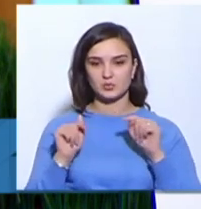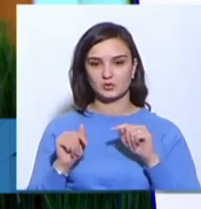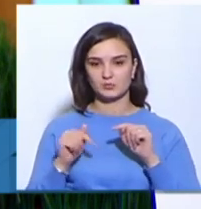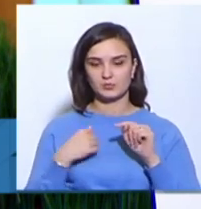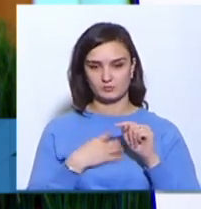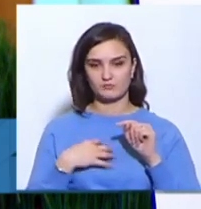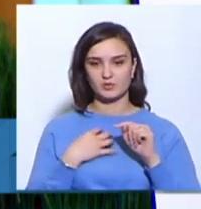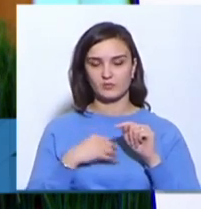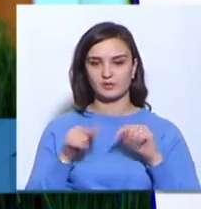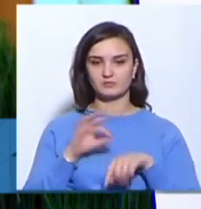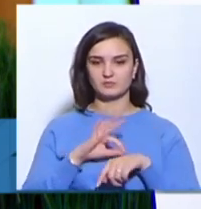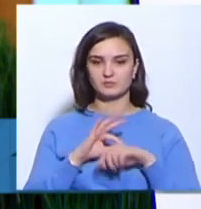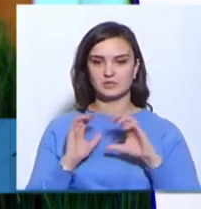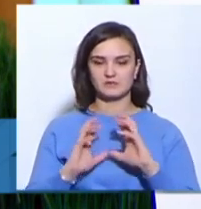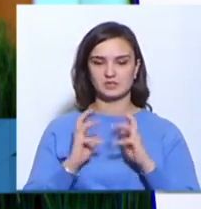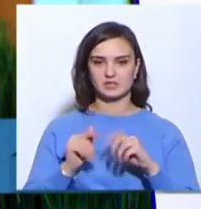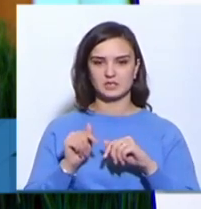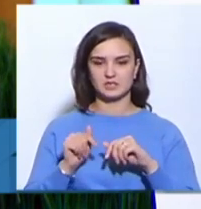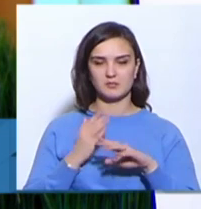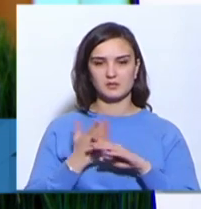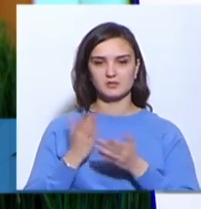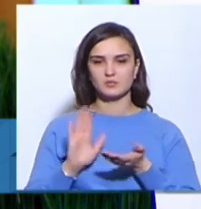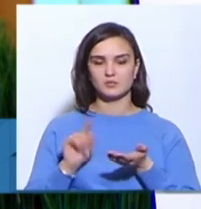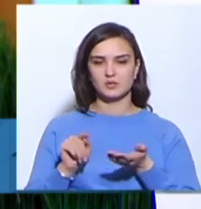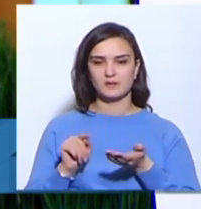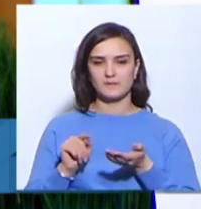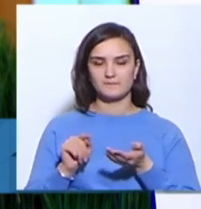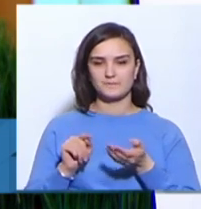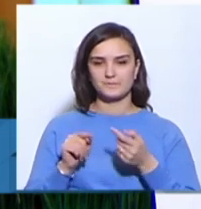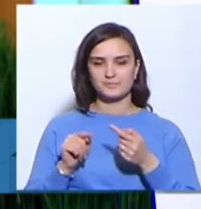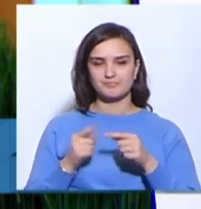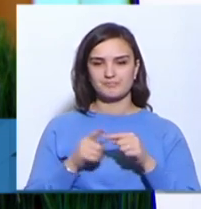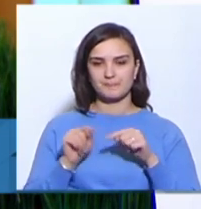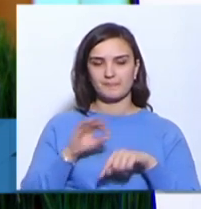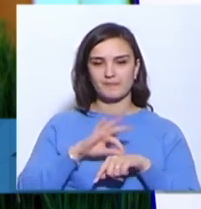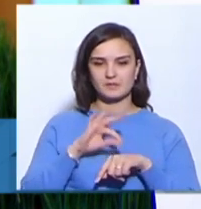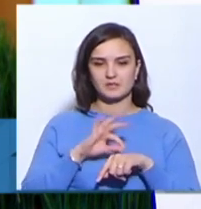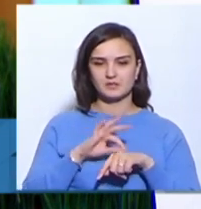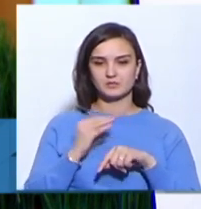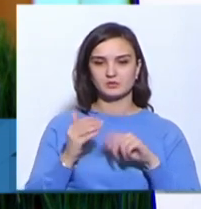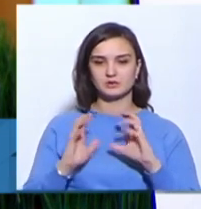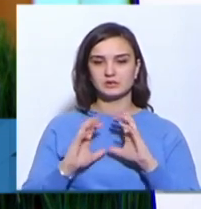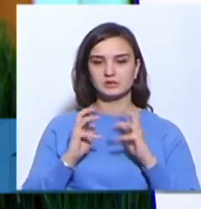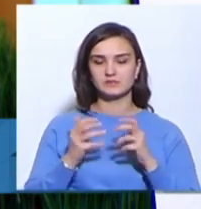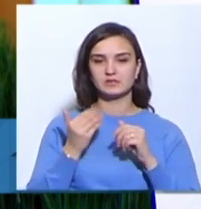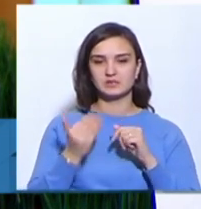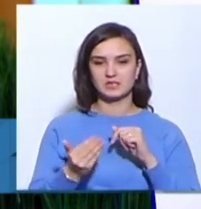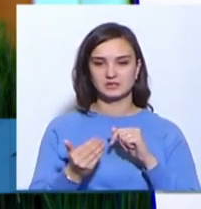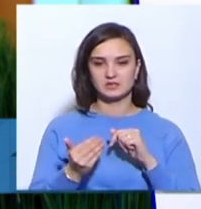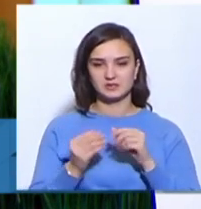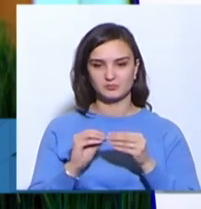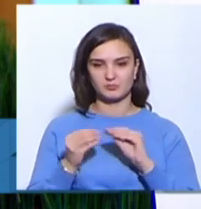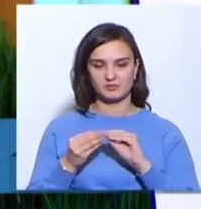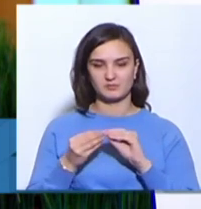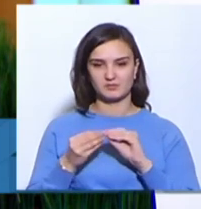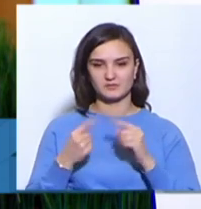ამ დიაგნოზს ცივილიზაციამ? ანუ არის თუ არა გარკვეულწილად ეს დიაგნოზი ცივილიზაციის საჩუქარიც მრავალ სხვა